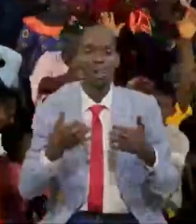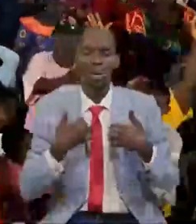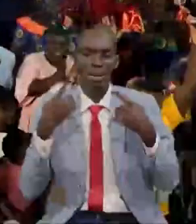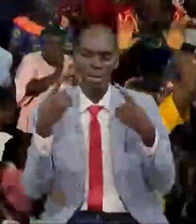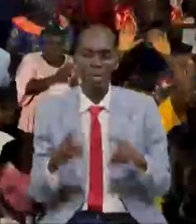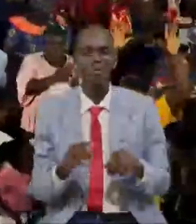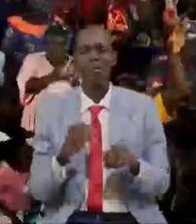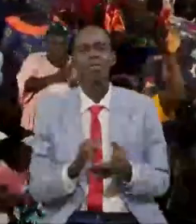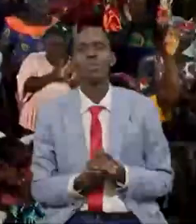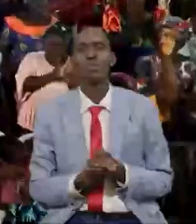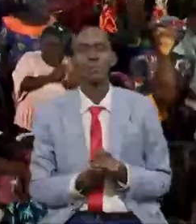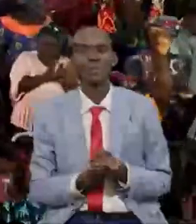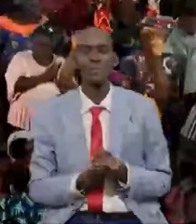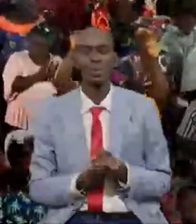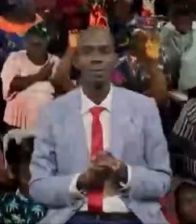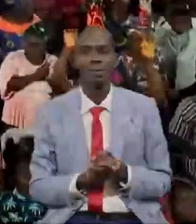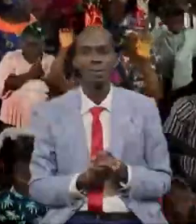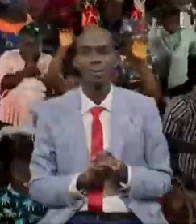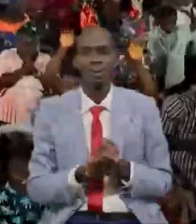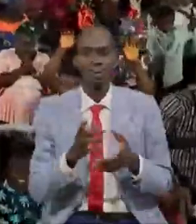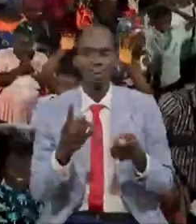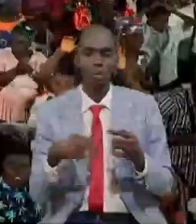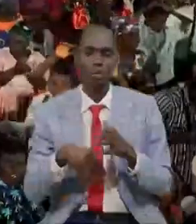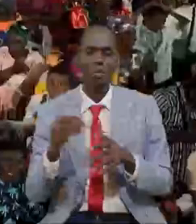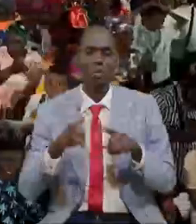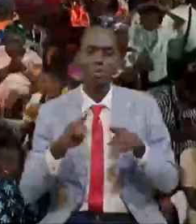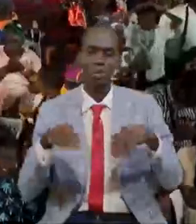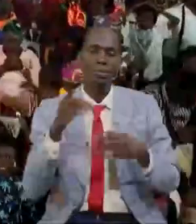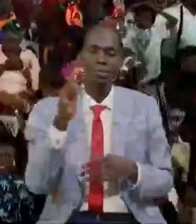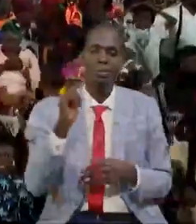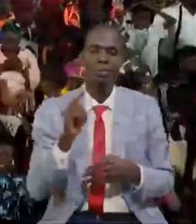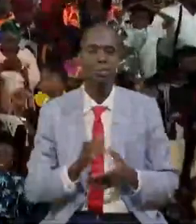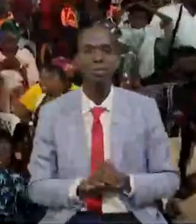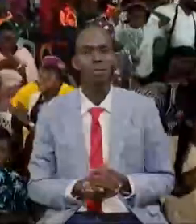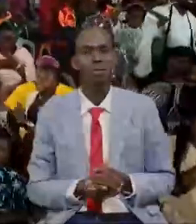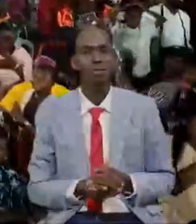Cela s'est produit. Vous allez sortir, venez, donner votre témoignage.